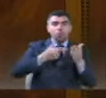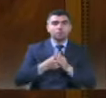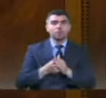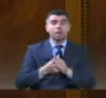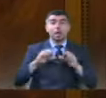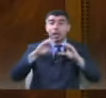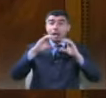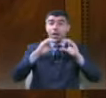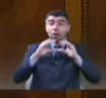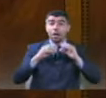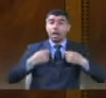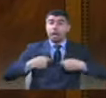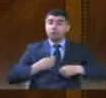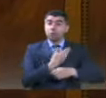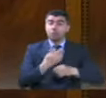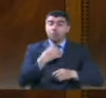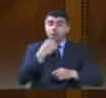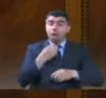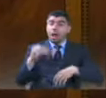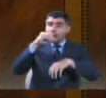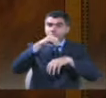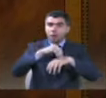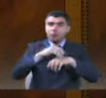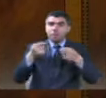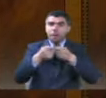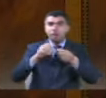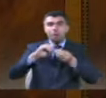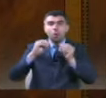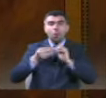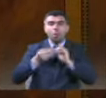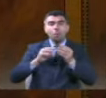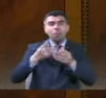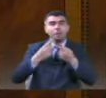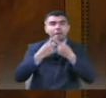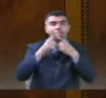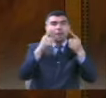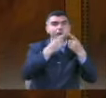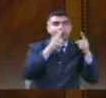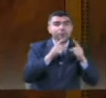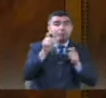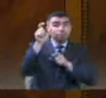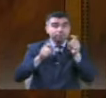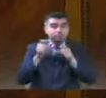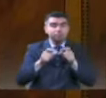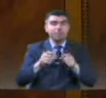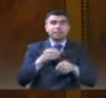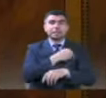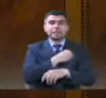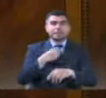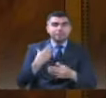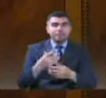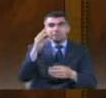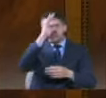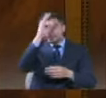السيد رئيس الحكومة أيضا له انعكاساته على مجموعة من المحاور المهمة، المحور الاجتماعي، المحور